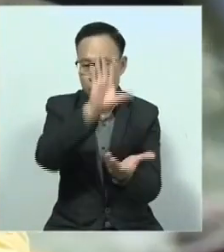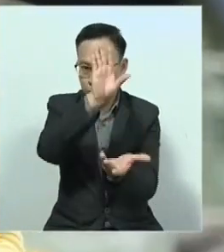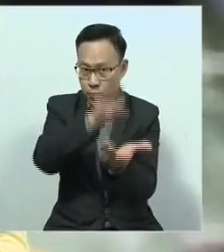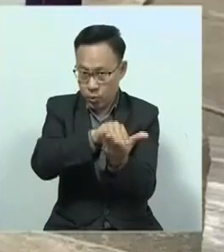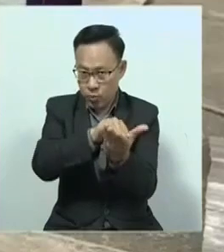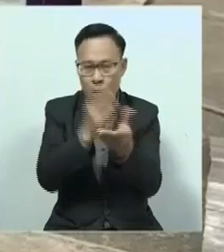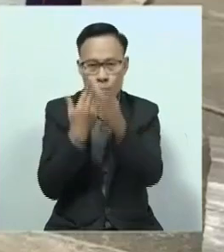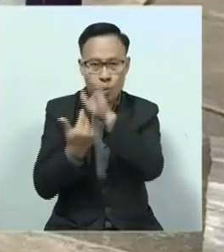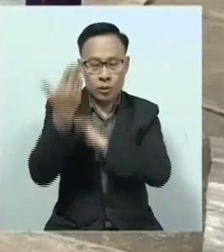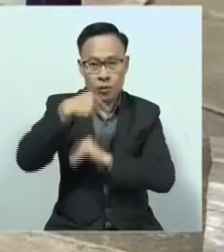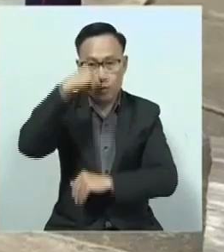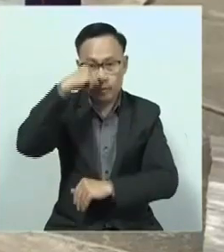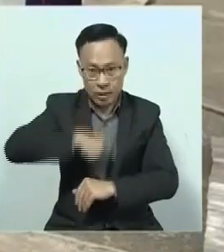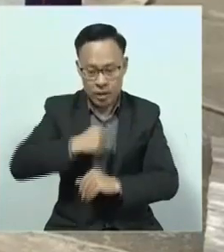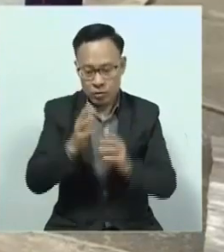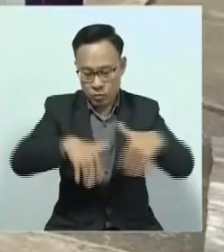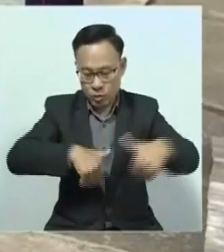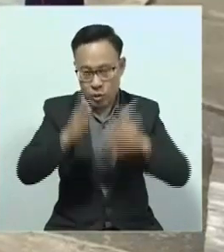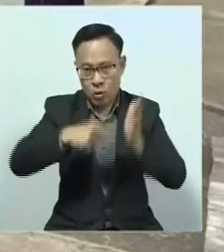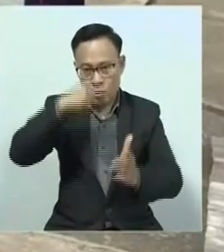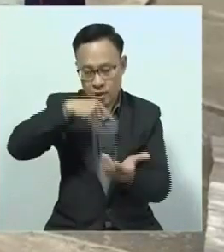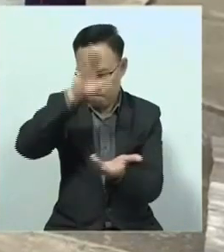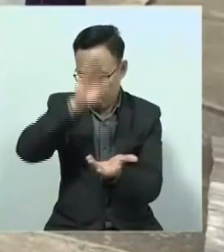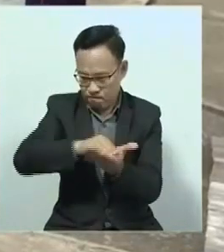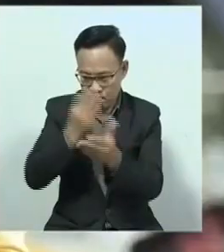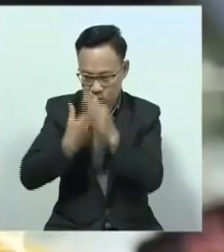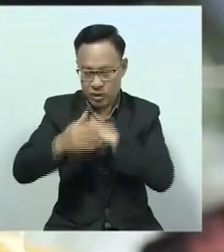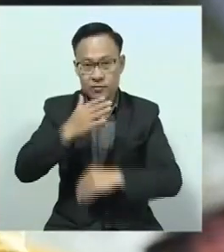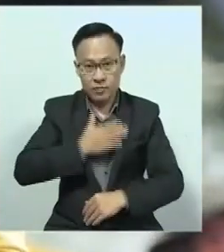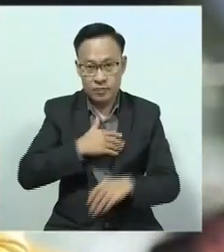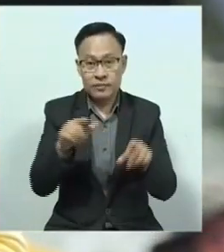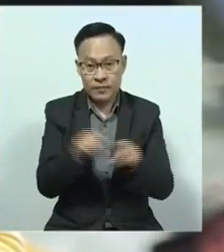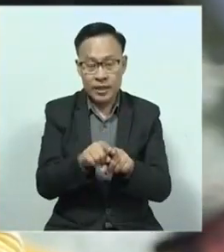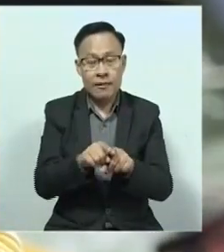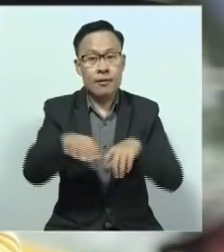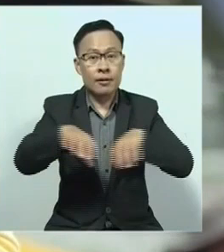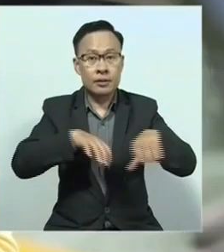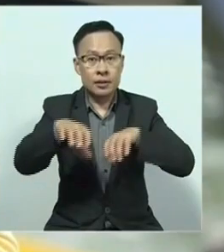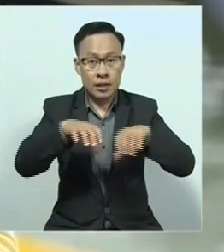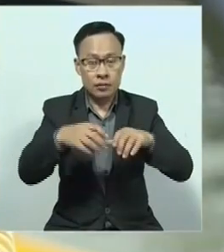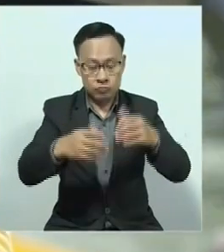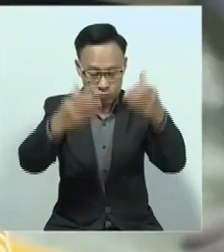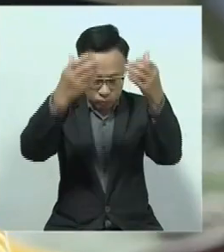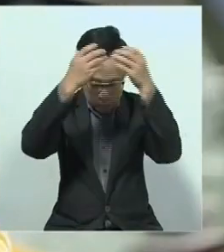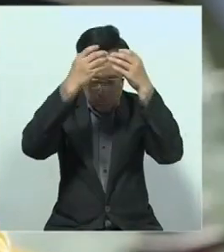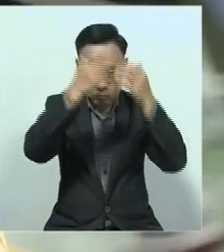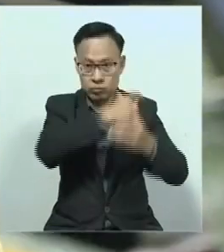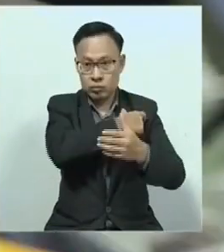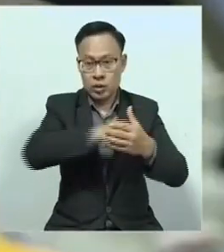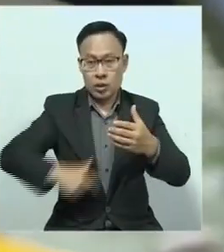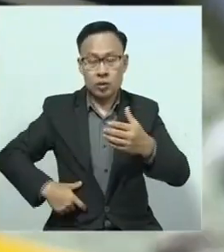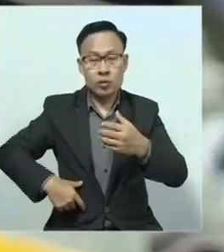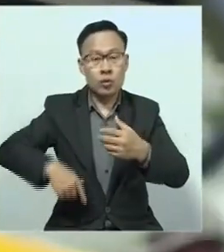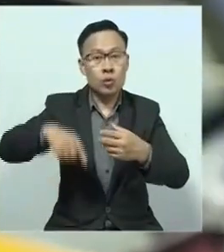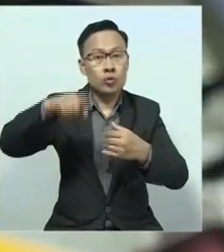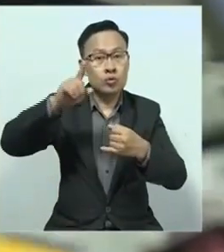หน้าประวัติศาสตร์ของปวงชนชาวไทยไว้แล้วนั้นนะคะแต่ว่าพระราชพิธีบรมราชาภิเษกในเบื้องปลายจะยังคงมีเหตุ